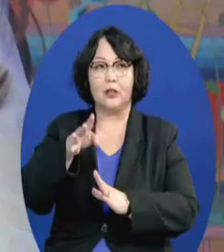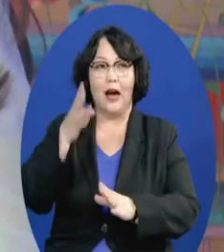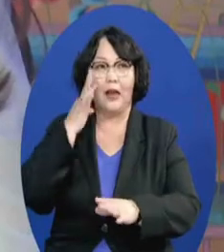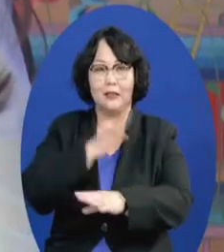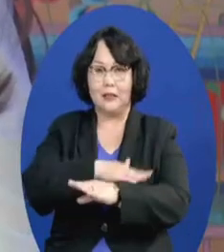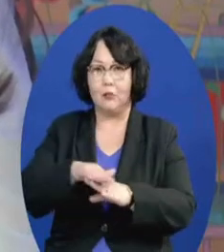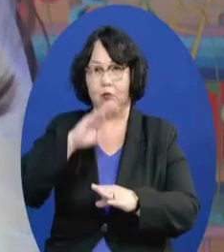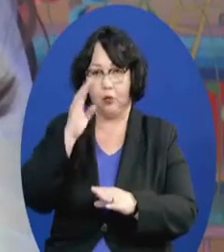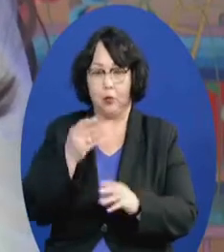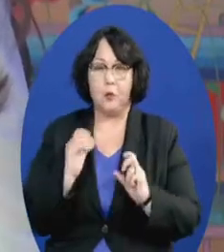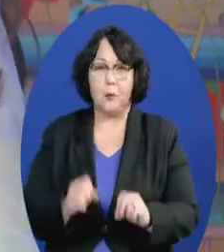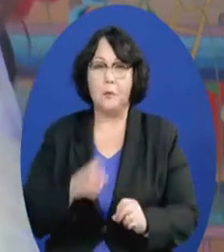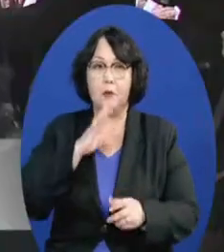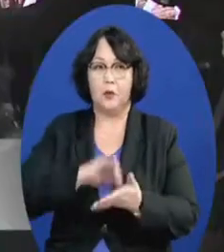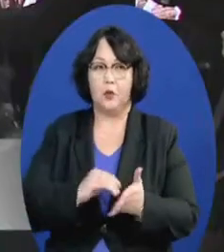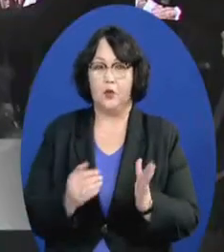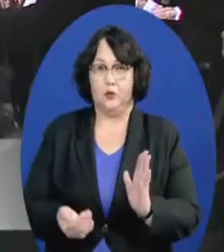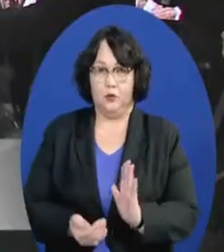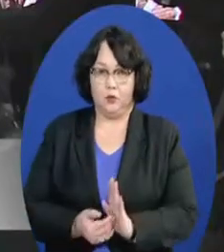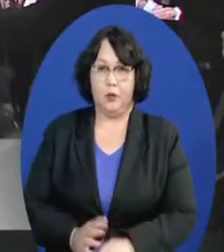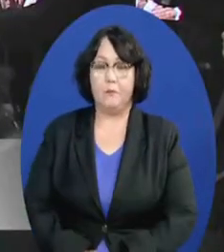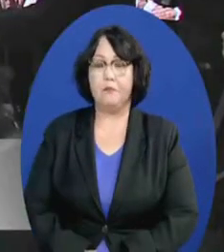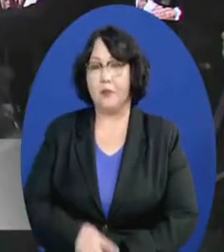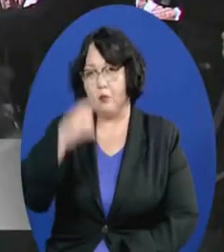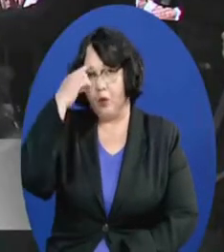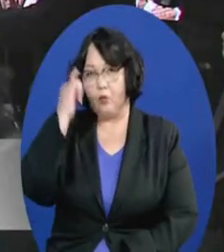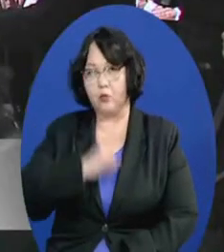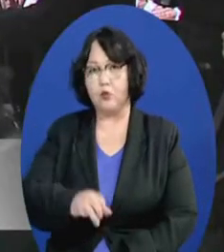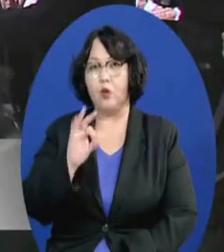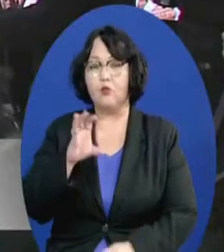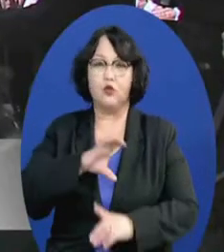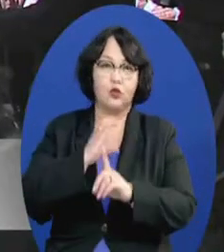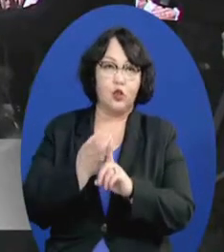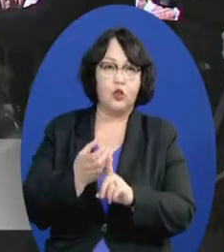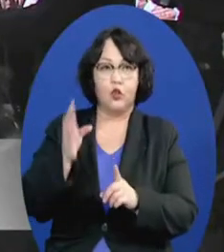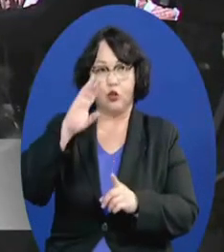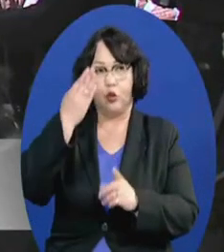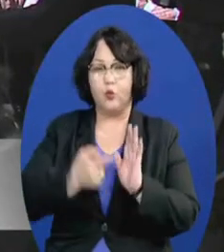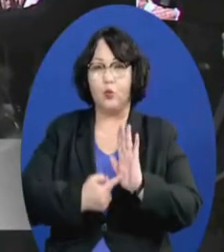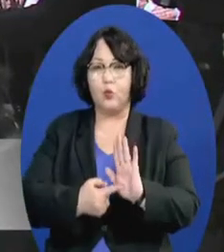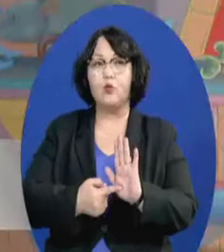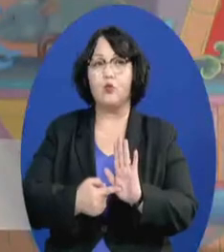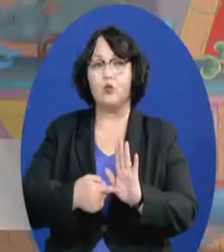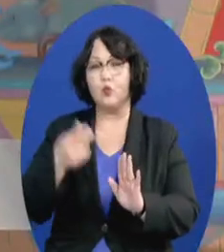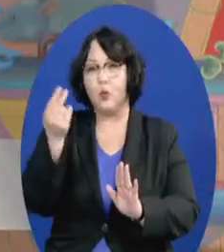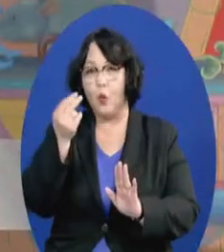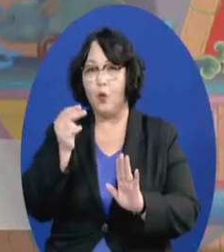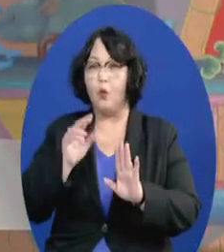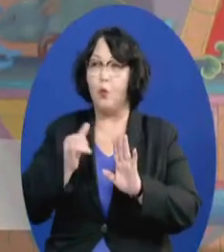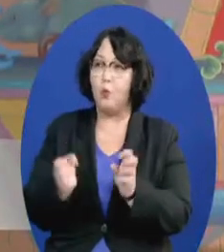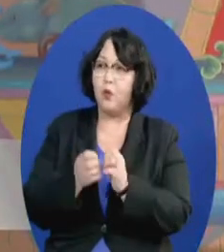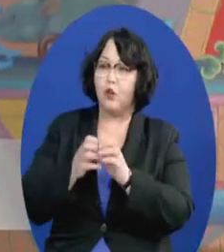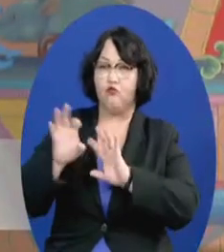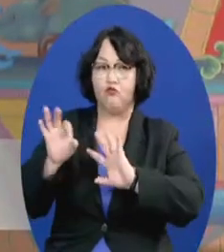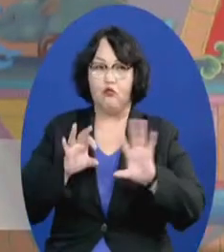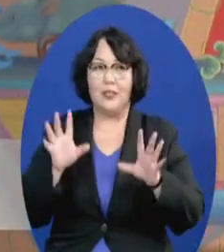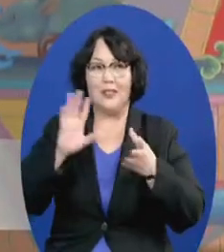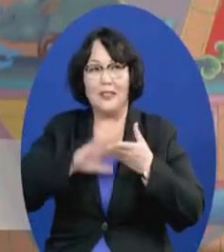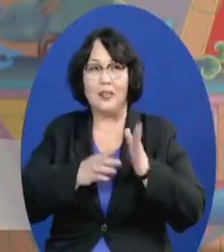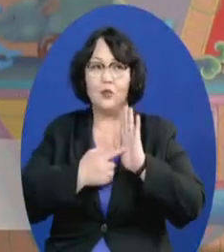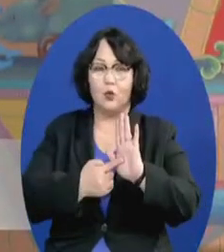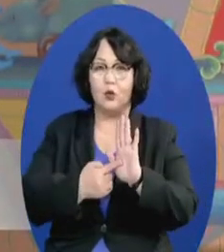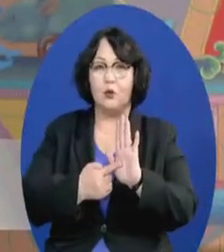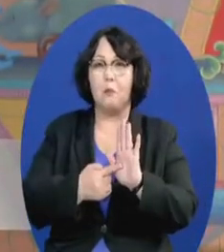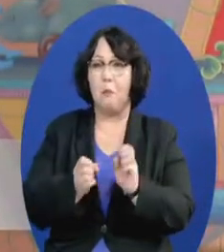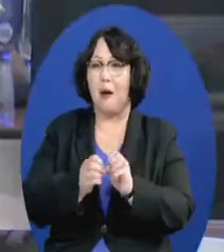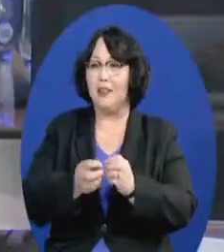гаргана гэсэн төлөвлөгөөтэй явж байгаа. Монголын өв соёлыг тодорхойлох дүрслэх хурлын бүтээлүүд их байдагч таниулах, баяжуулах ажил орхигддог тухай орчин үеийн урлагийг